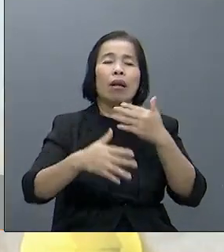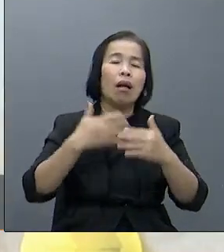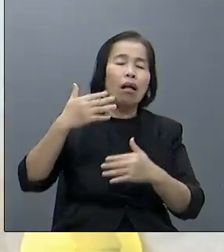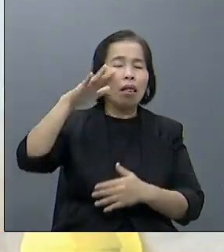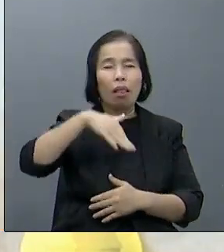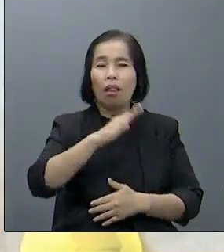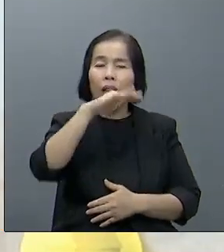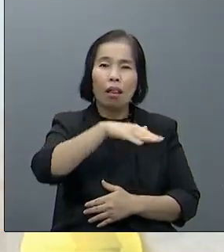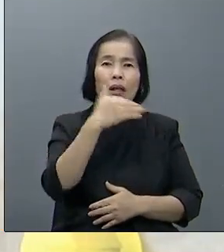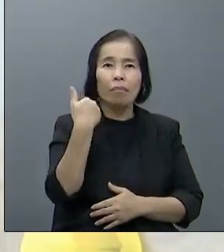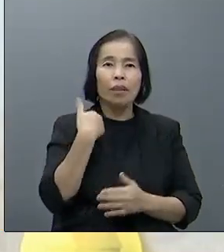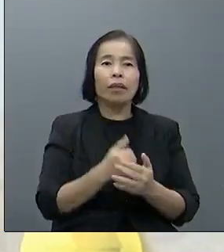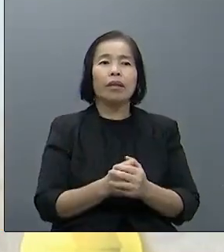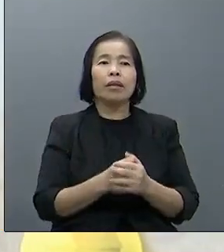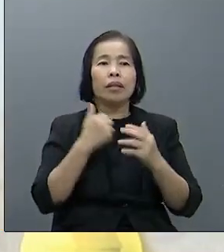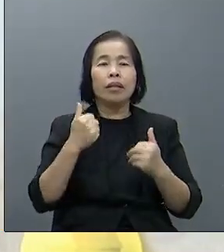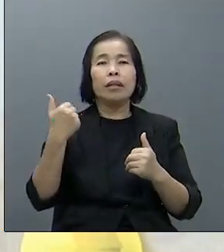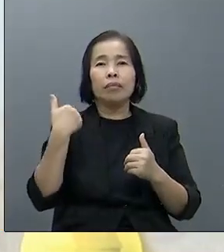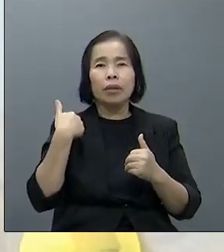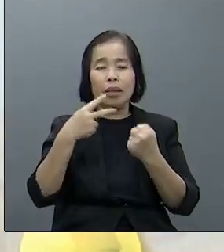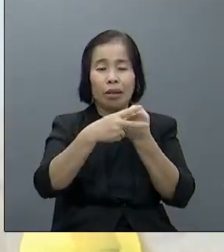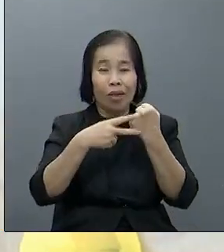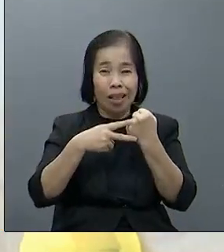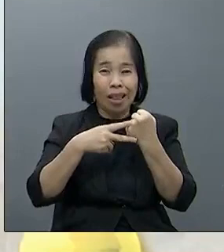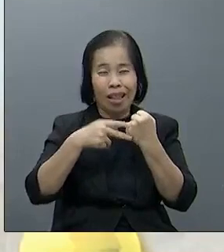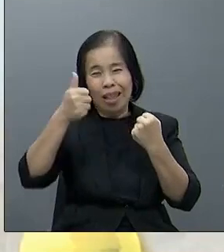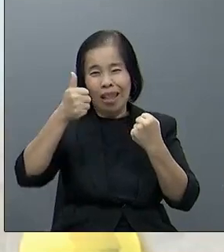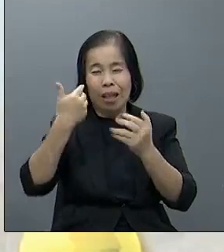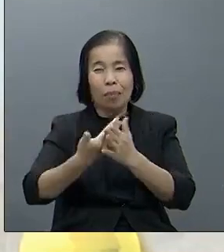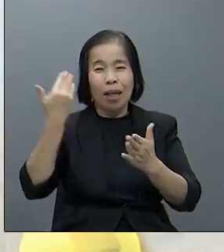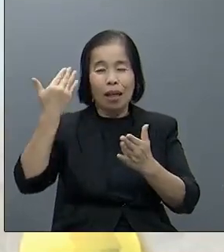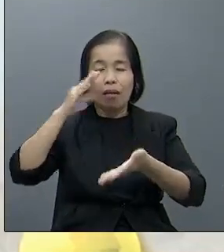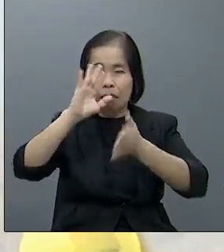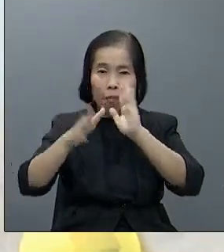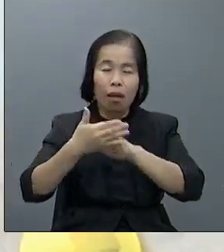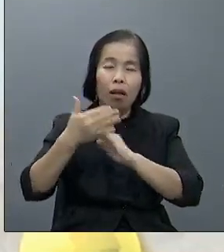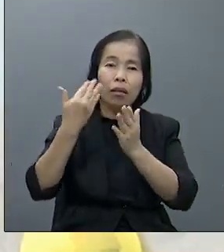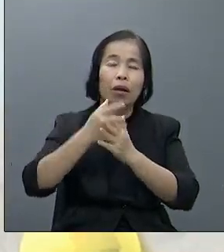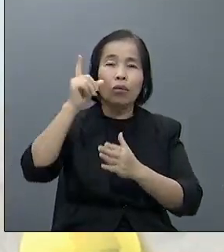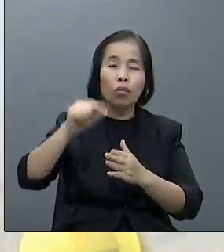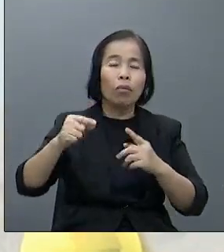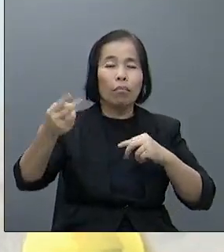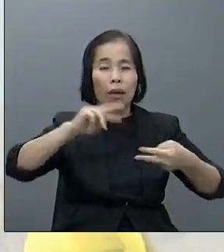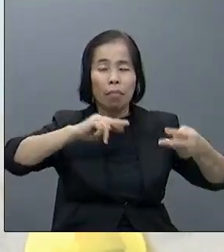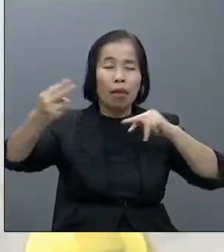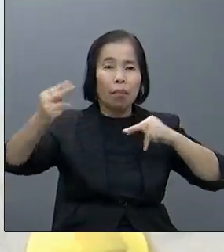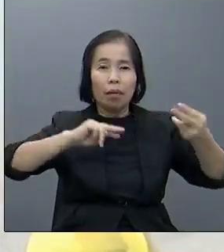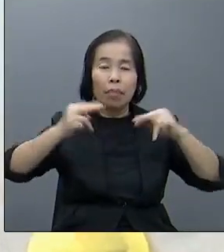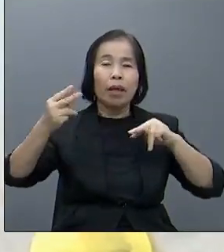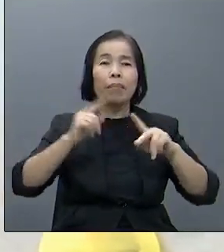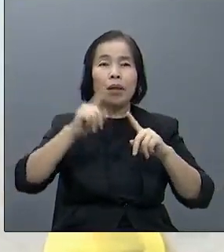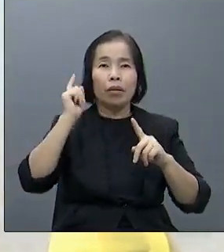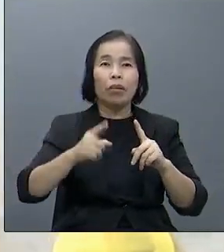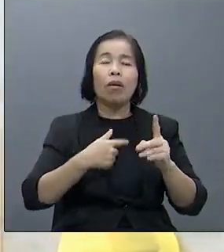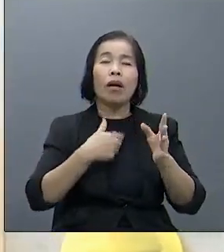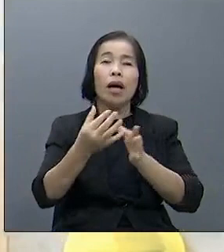ฮะเอ่อแล้วดอลลาร์แข็งบาทก็จะอ่อนนะเอ่อหรือหรือหรือถ้าอ่อนบาก็จะแข่งอันนี้เป็นตัวเมนแต่อันนี้ก็ไม่อธิบายอันนี้อธิบายว่า